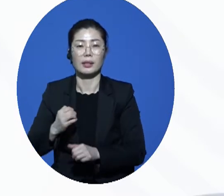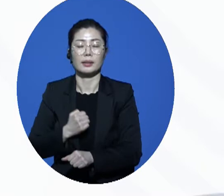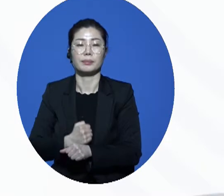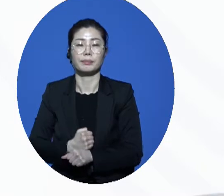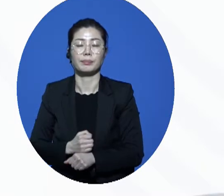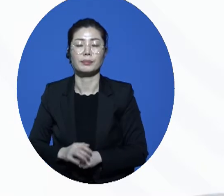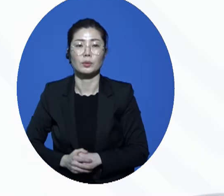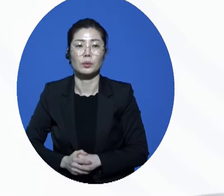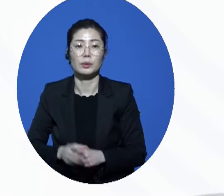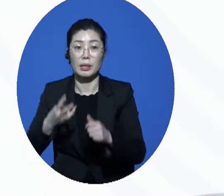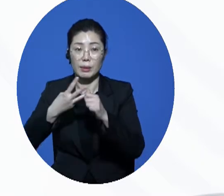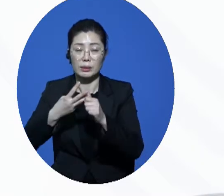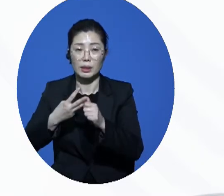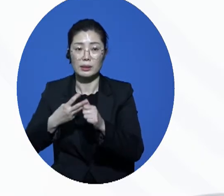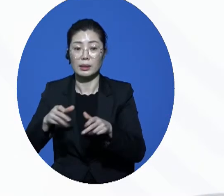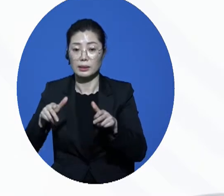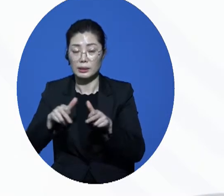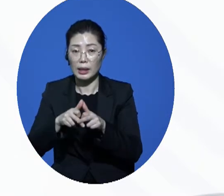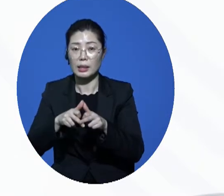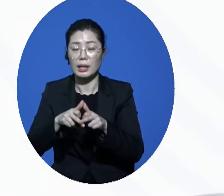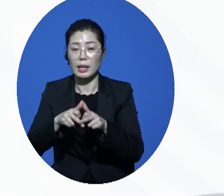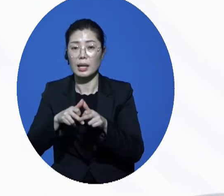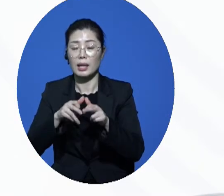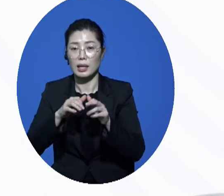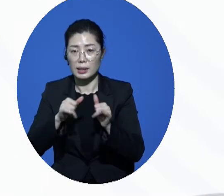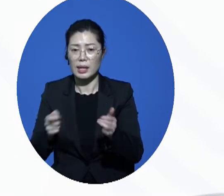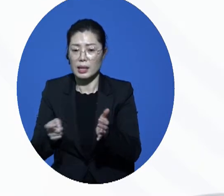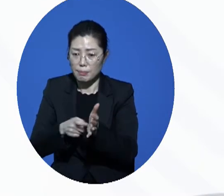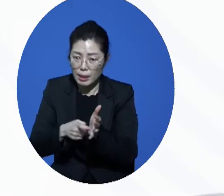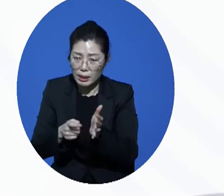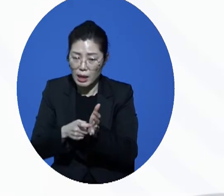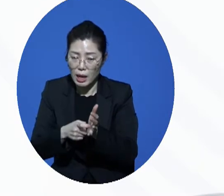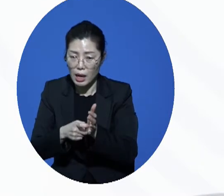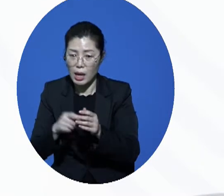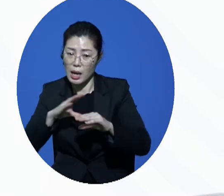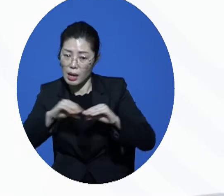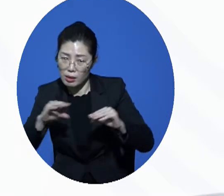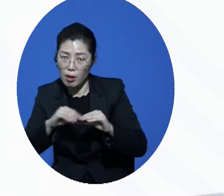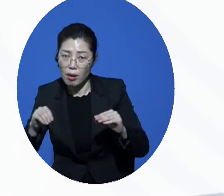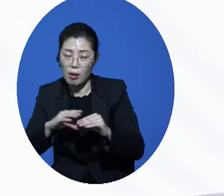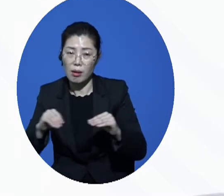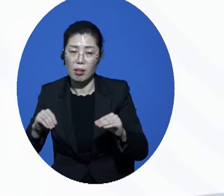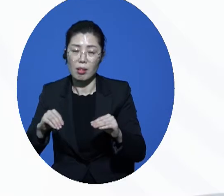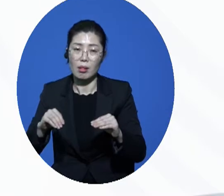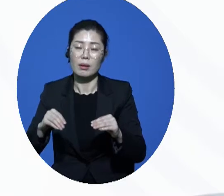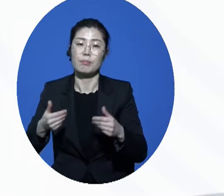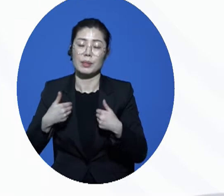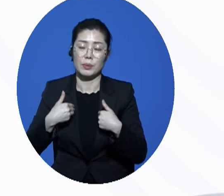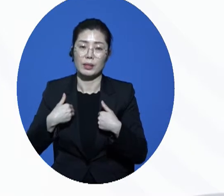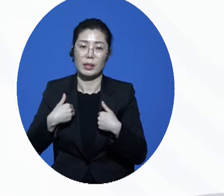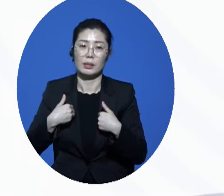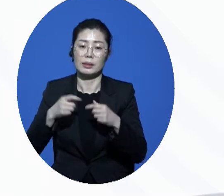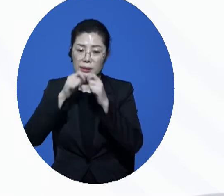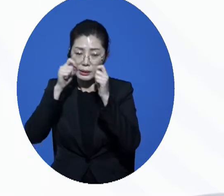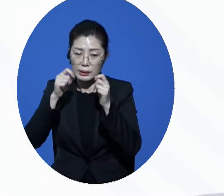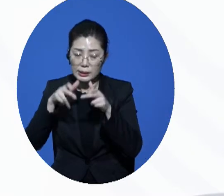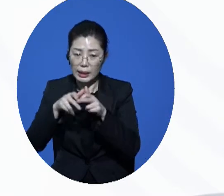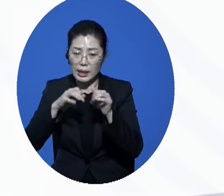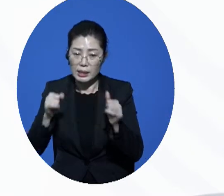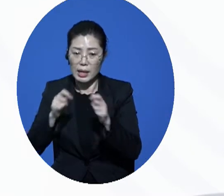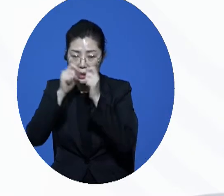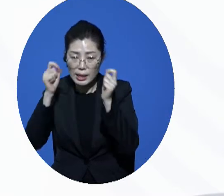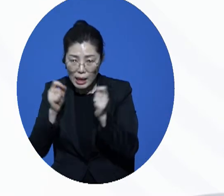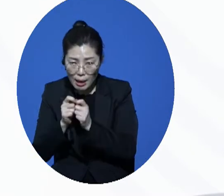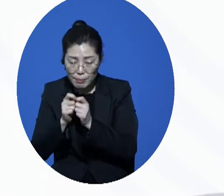번째 권고사항은 장애 포용적인 긴급 대응책이 마련이 되어야 된다는 점이며 장애인들에 대한 개별적인 니즈와